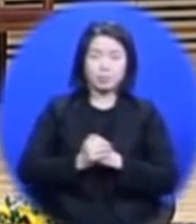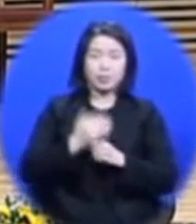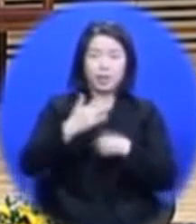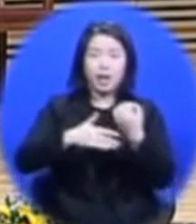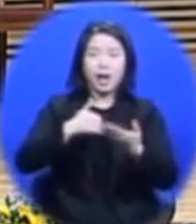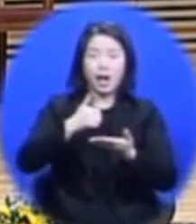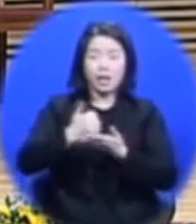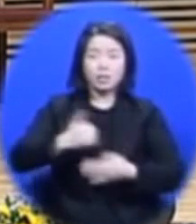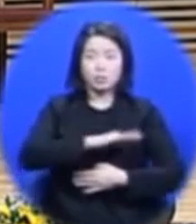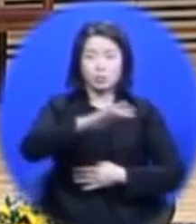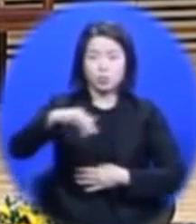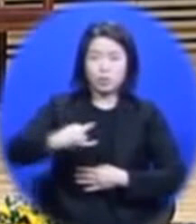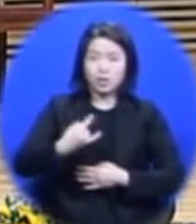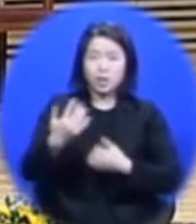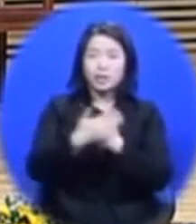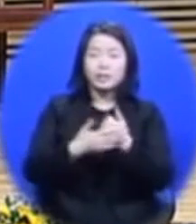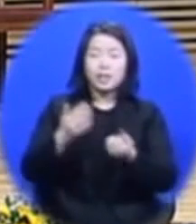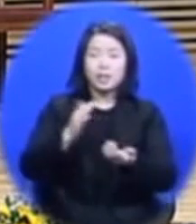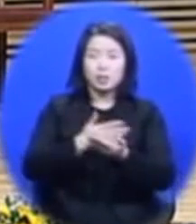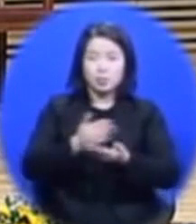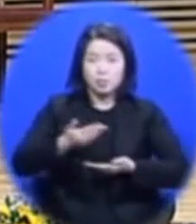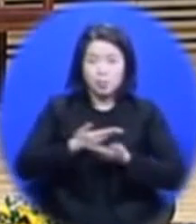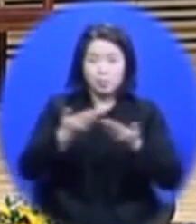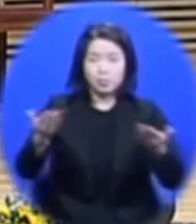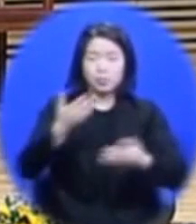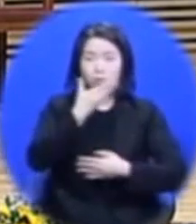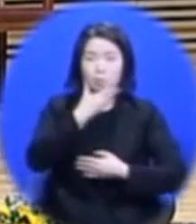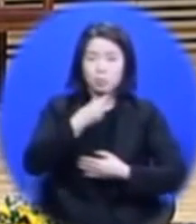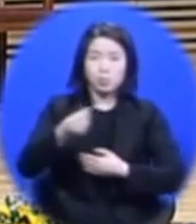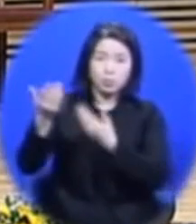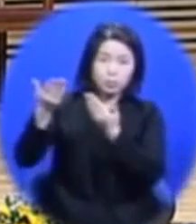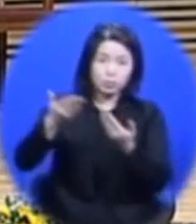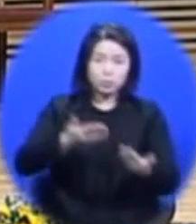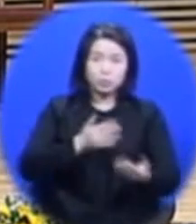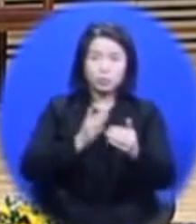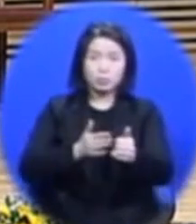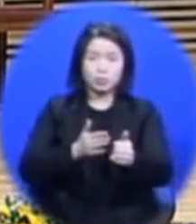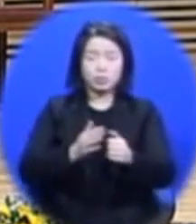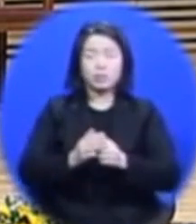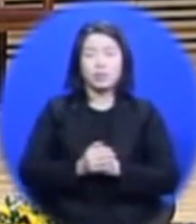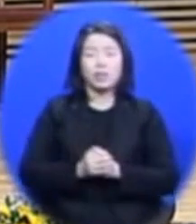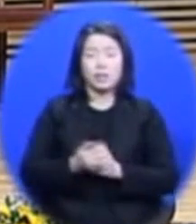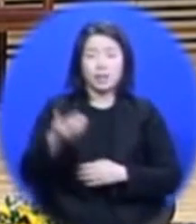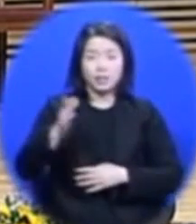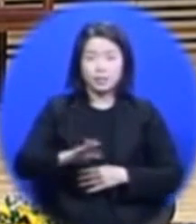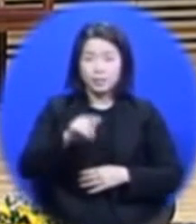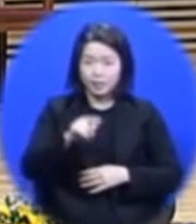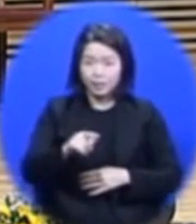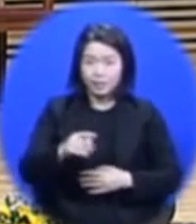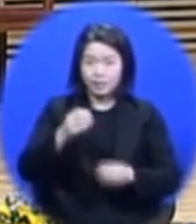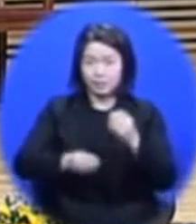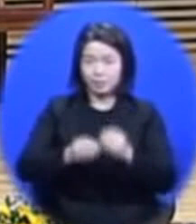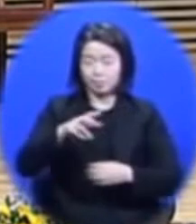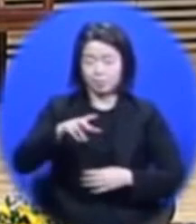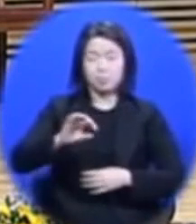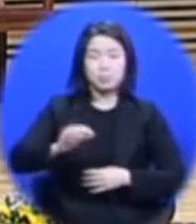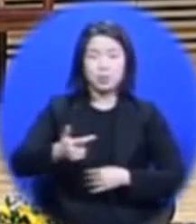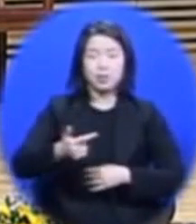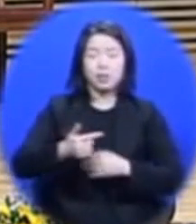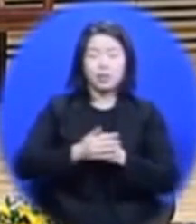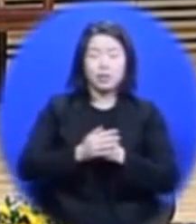하나님, 우리에게 은혜를 베풀어 주시고 우리에게 복을 내려주십시오. 그런데 이 시편 기자가 이